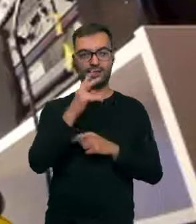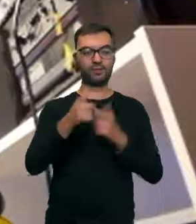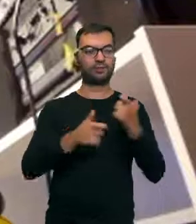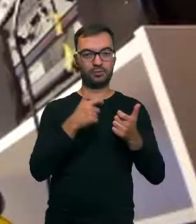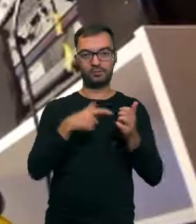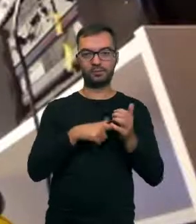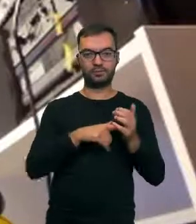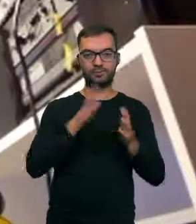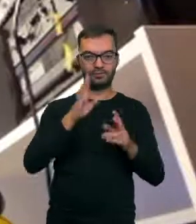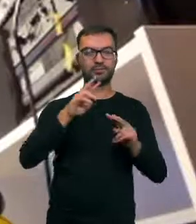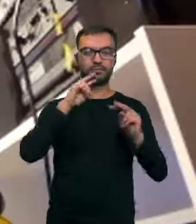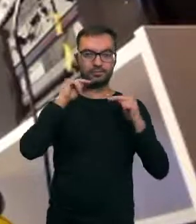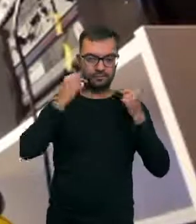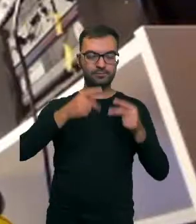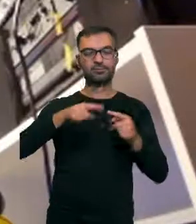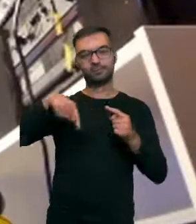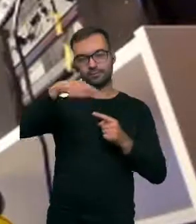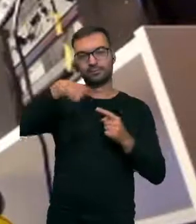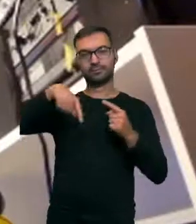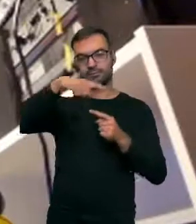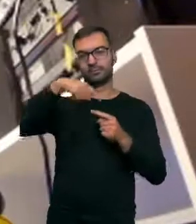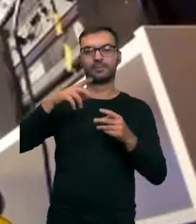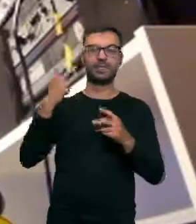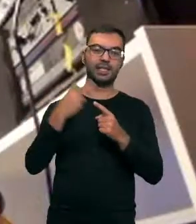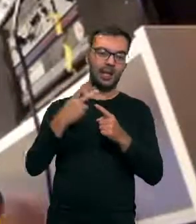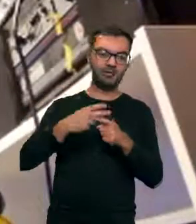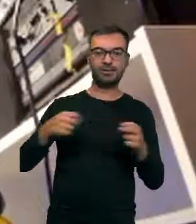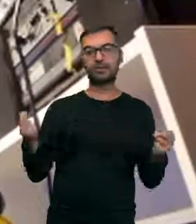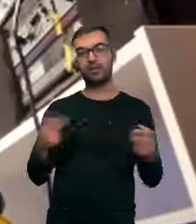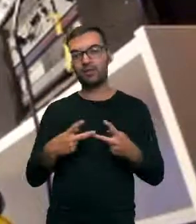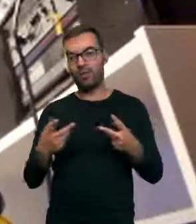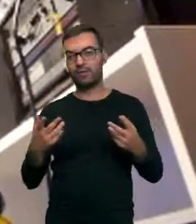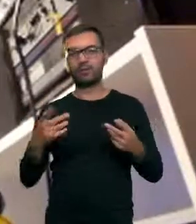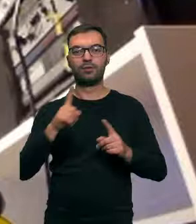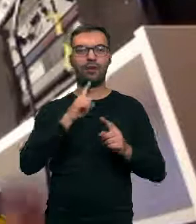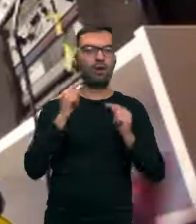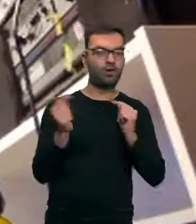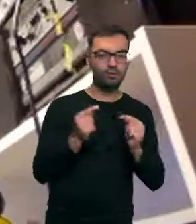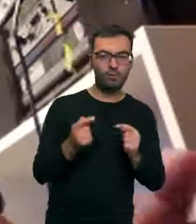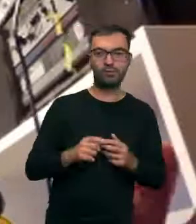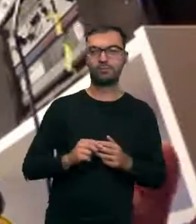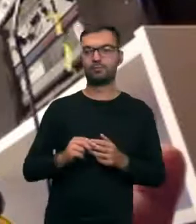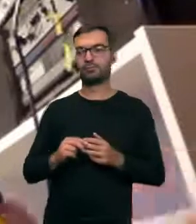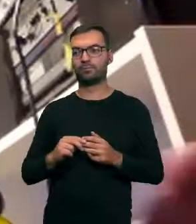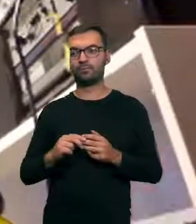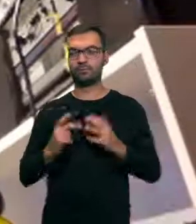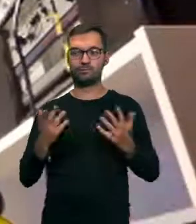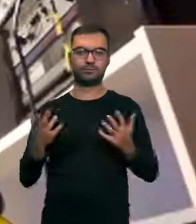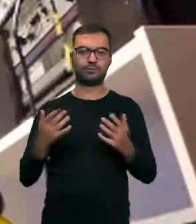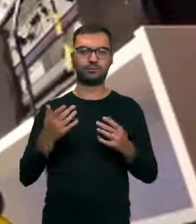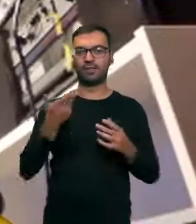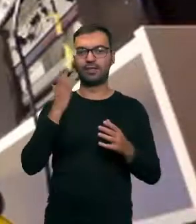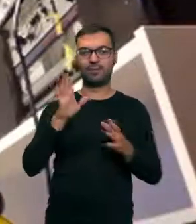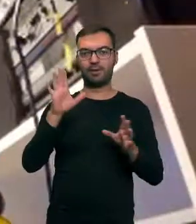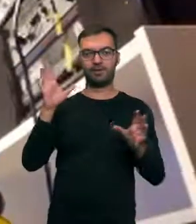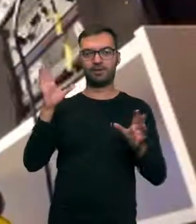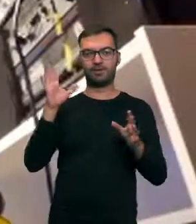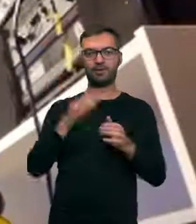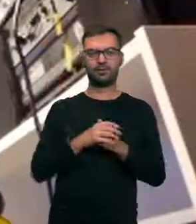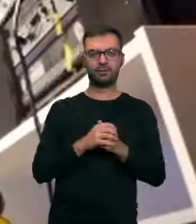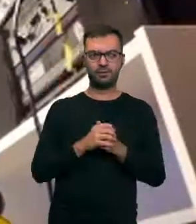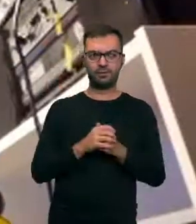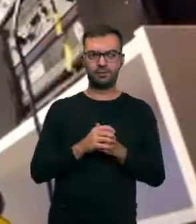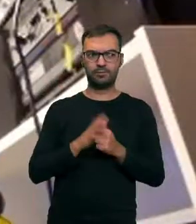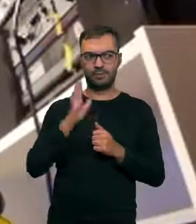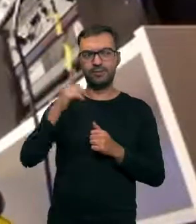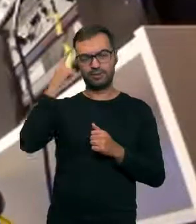Ona będzie wracała w telewizji, w kinie, w rozmowach i nie zostanie zapamiętana. A